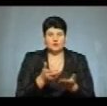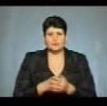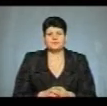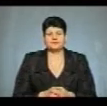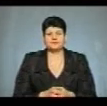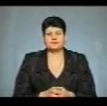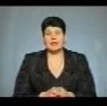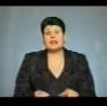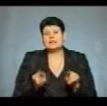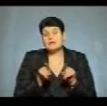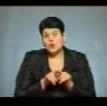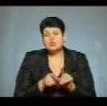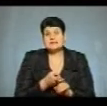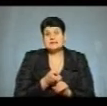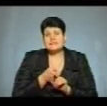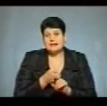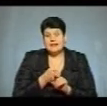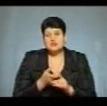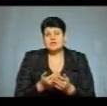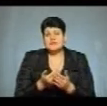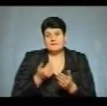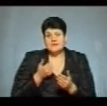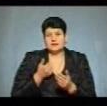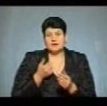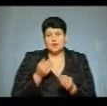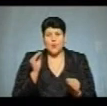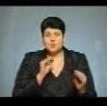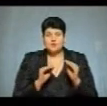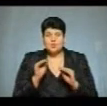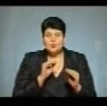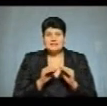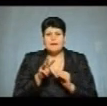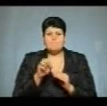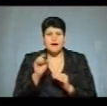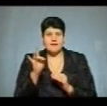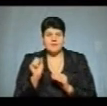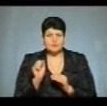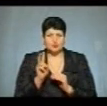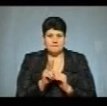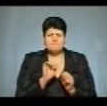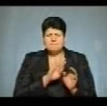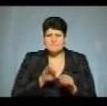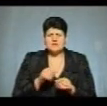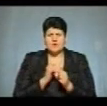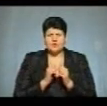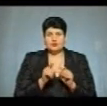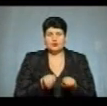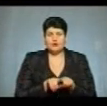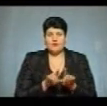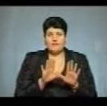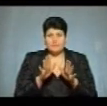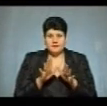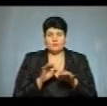Також залежить від конструкції, від марки тролейбуса. Після кожного такого випадку проводиться